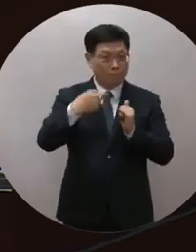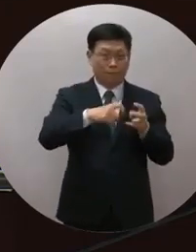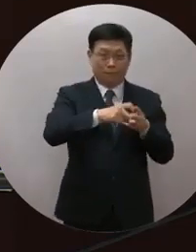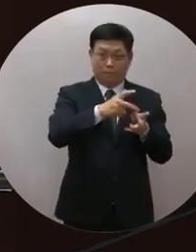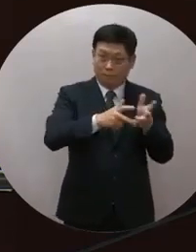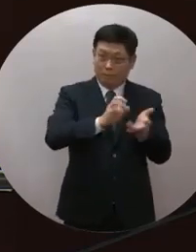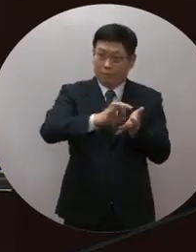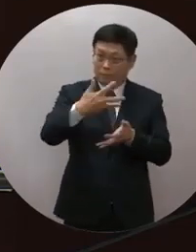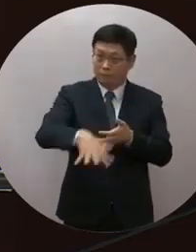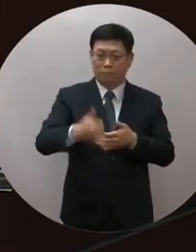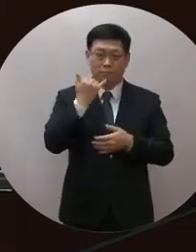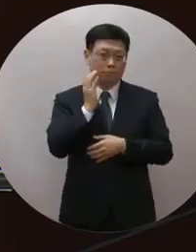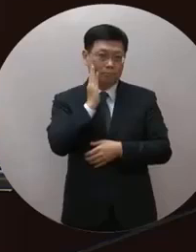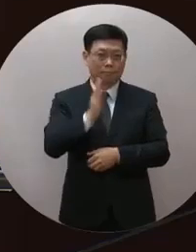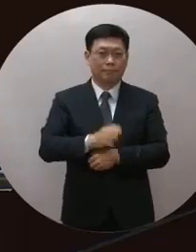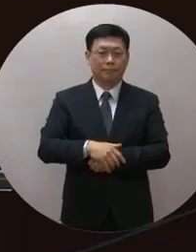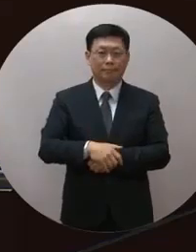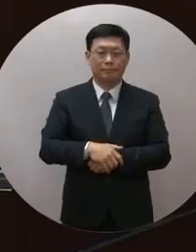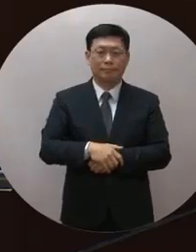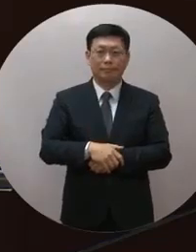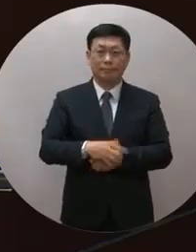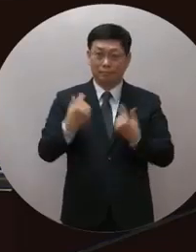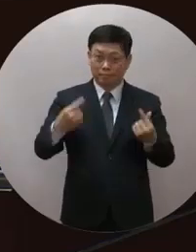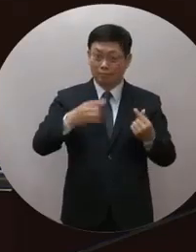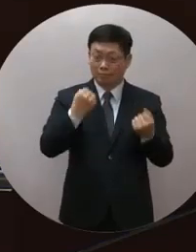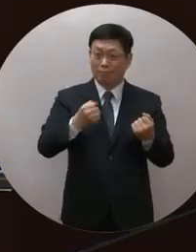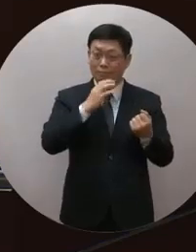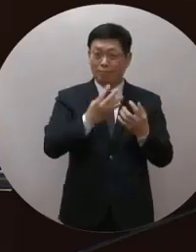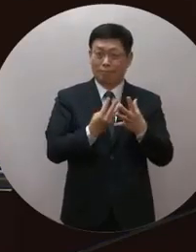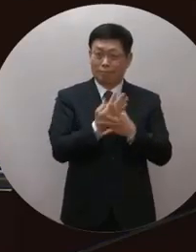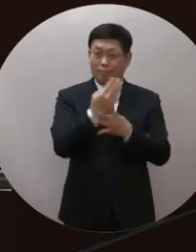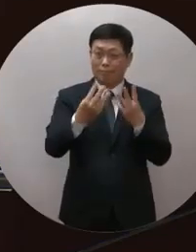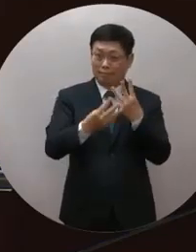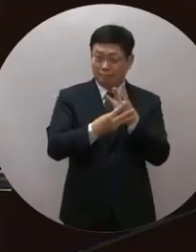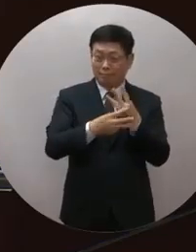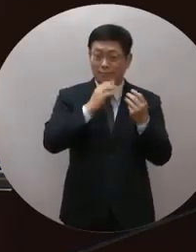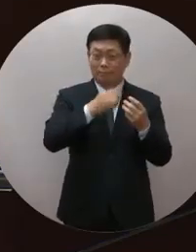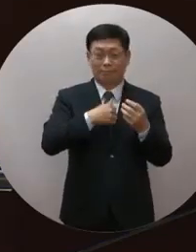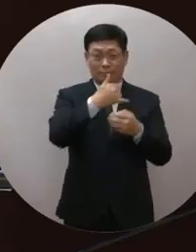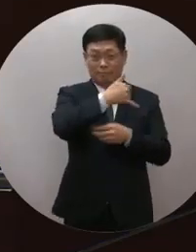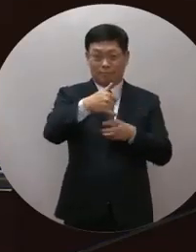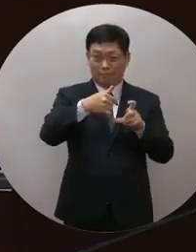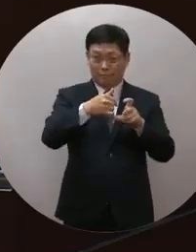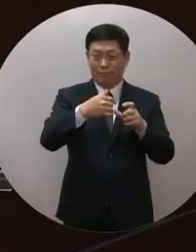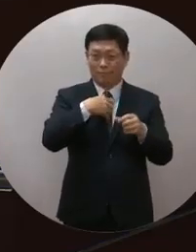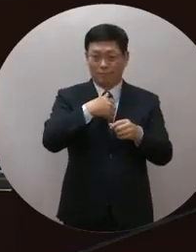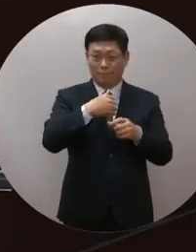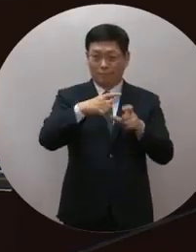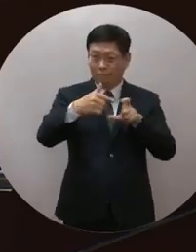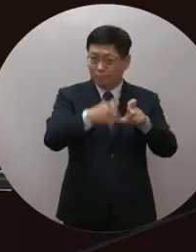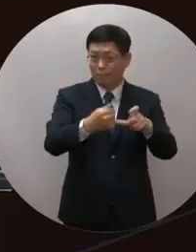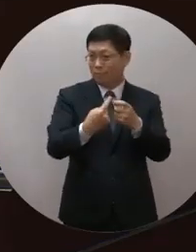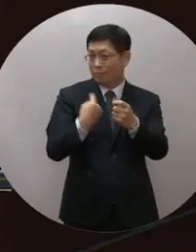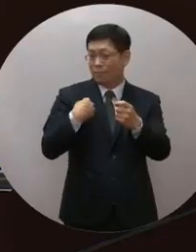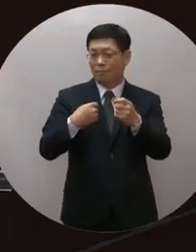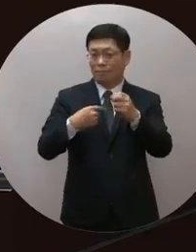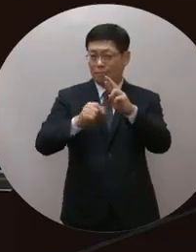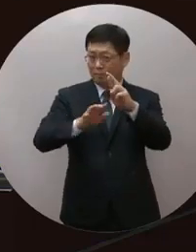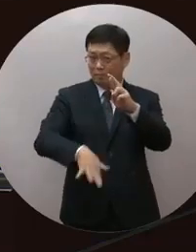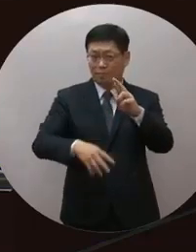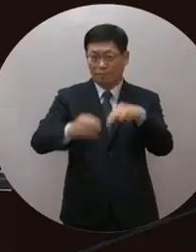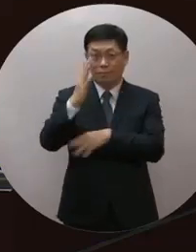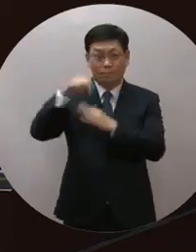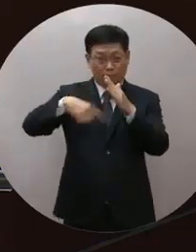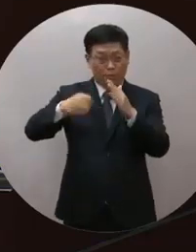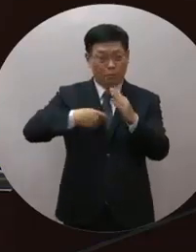业用水更稳定。在产业园区方面，去年底行政院分